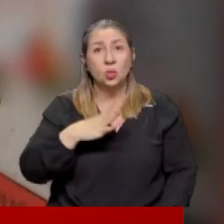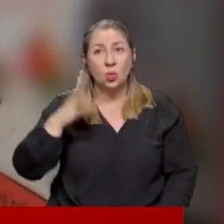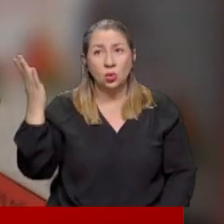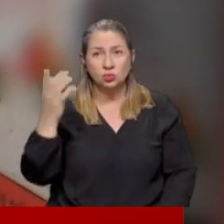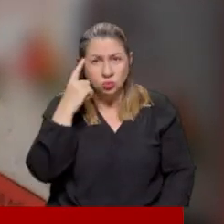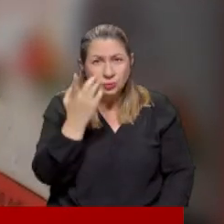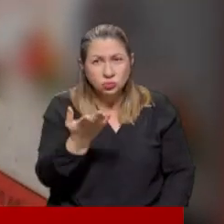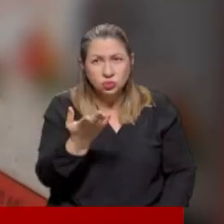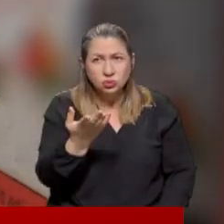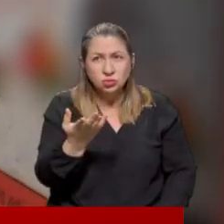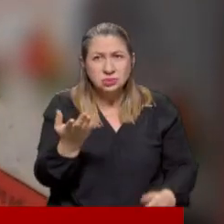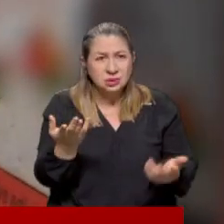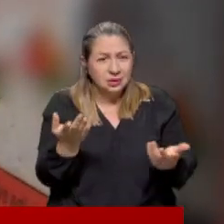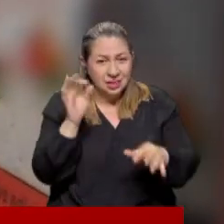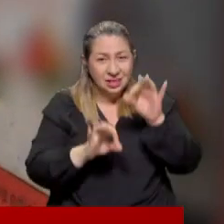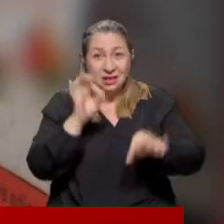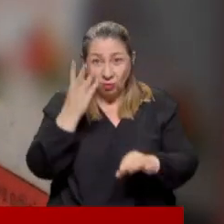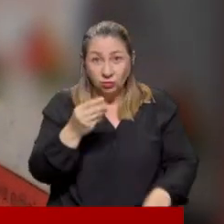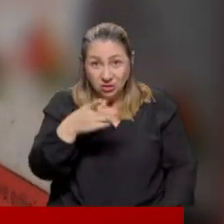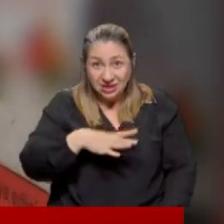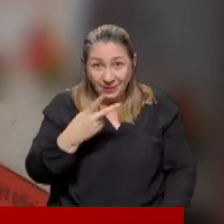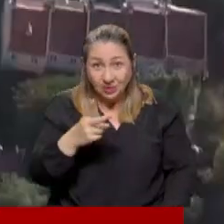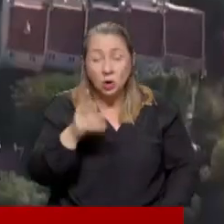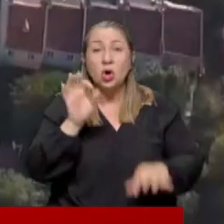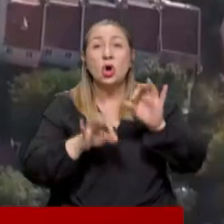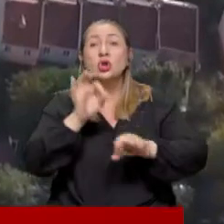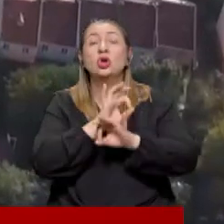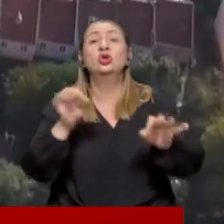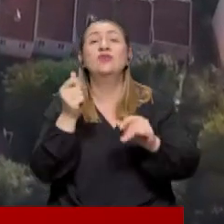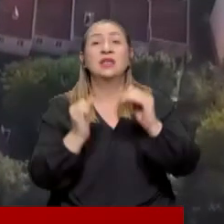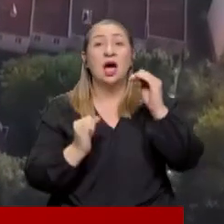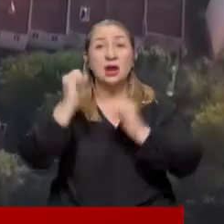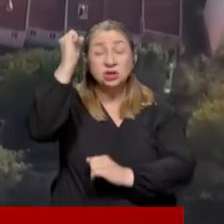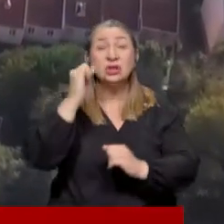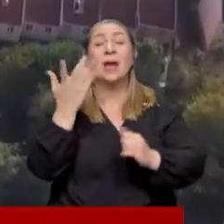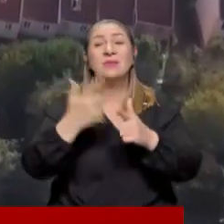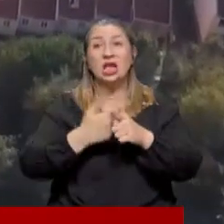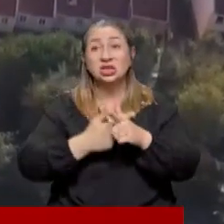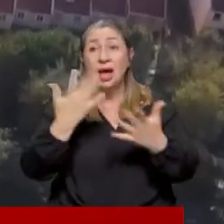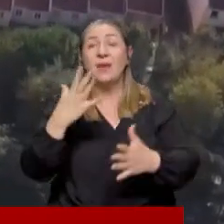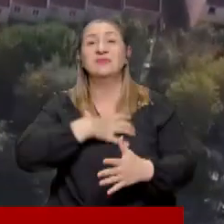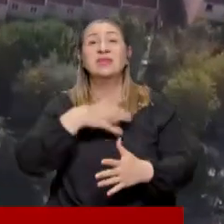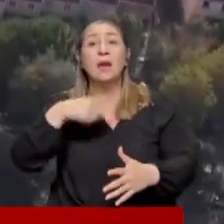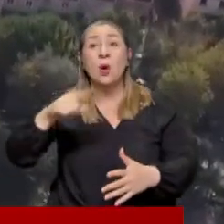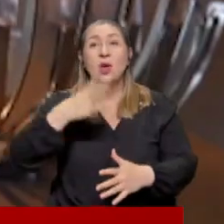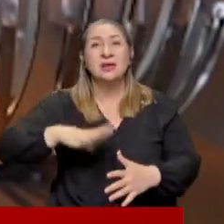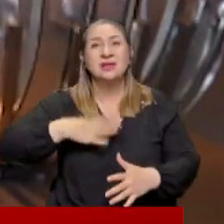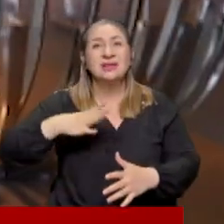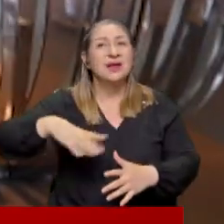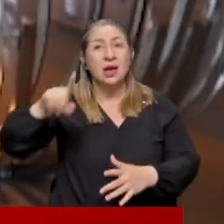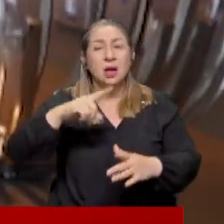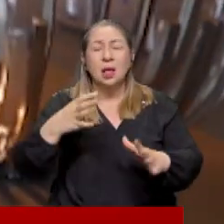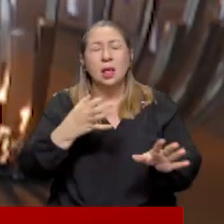şey biliyor musunuz Yani denetim o zaman isteyebilirmi fiyat artışı hem Kiracıları hem de ev sahibi olmak